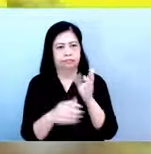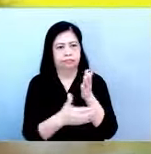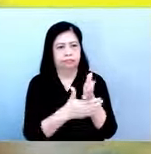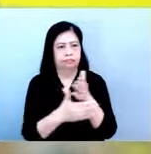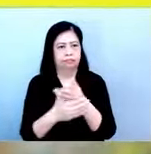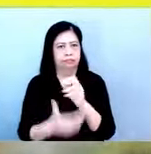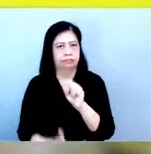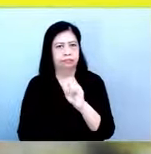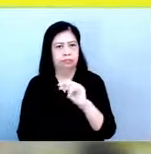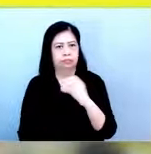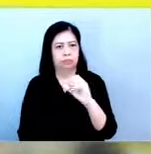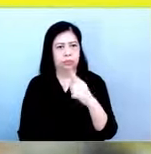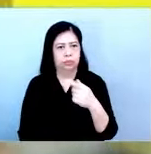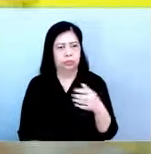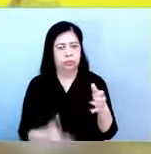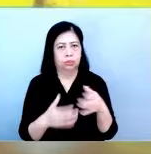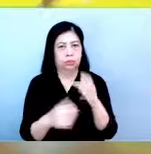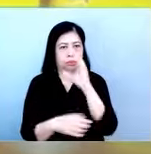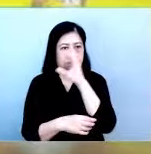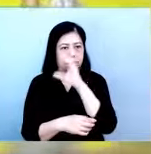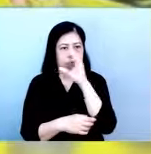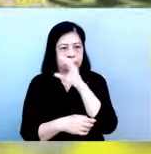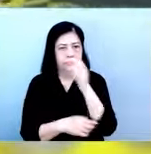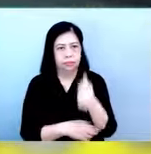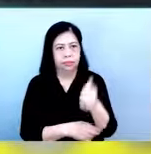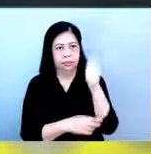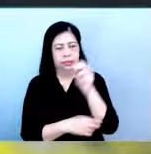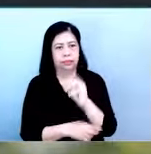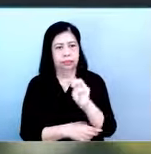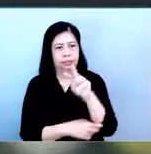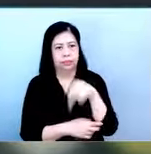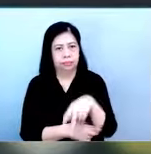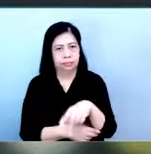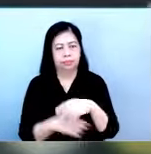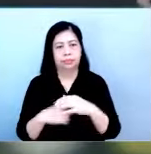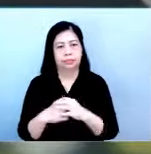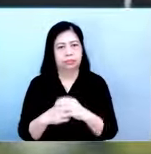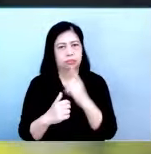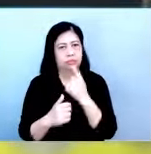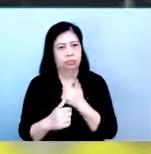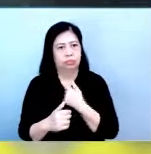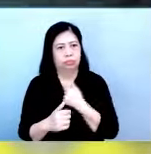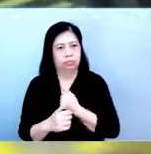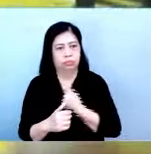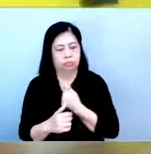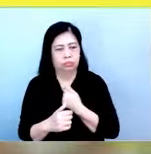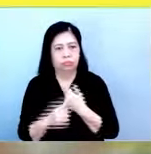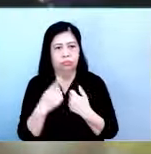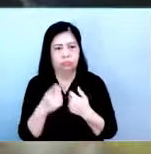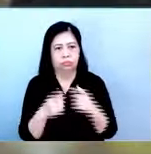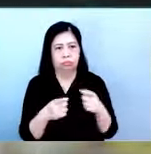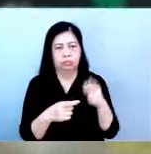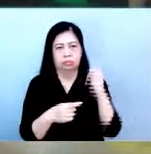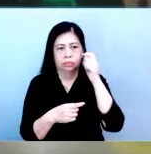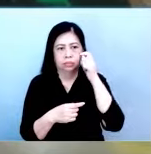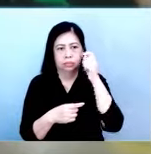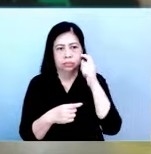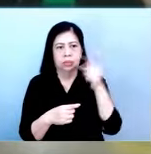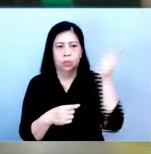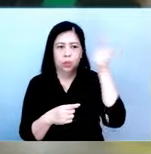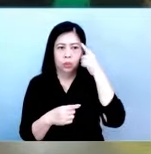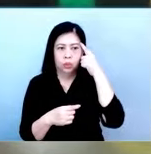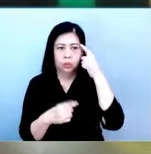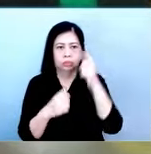Cup mini tournament sa Cebu. Nanalo pa siyang MVP sa palaro. Humingi naman na raw ng paumanhin si Talio. Akala niya raw